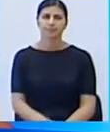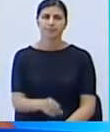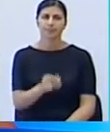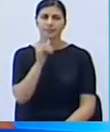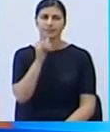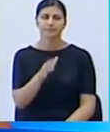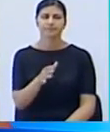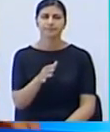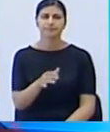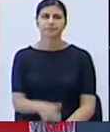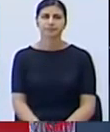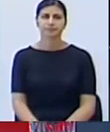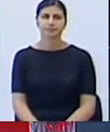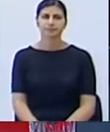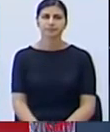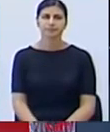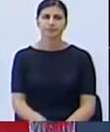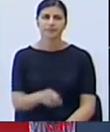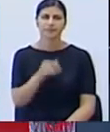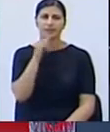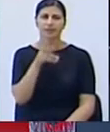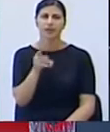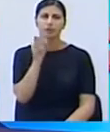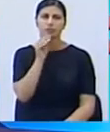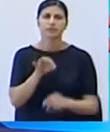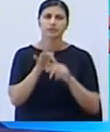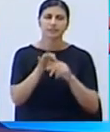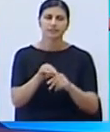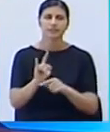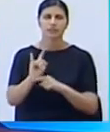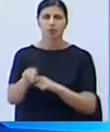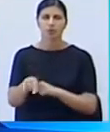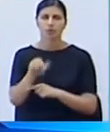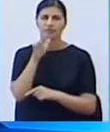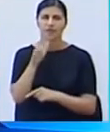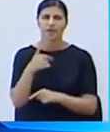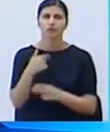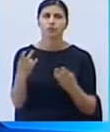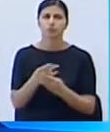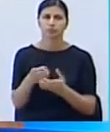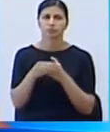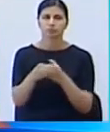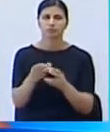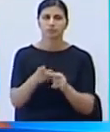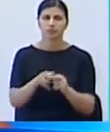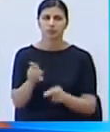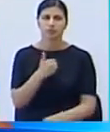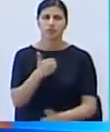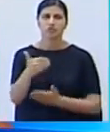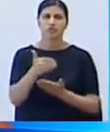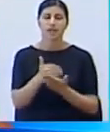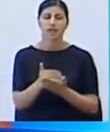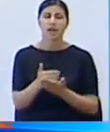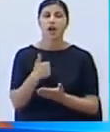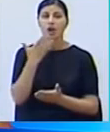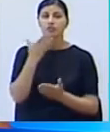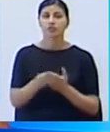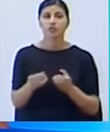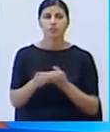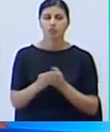პრაგმატული ვინ ვის გაიყვანს და ვინ ვის მოატყუებს და ვინ რა შედეგზე ორიენტირებული. ჩვენი ბლოკი არის